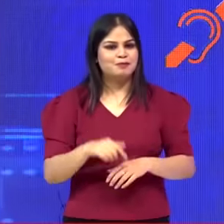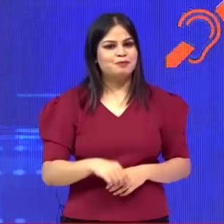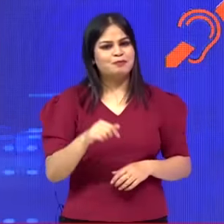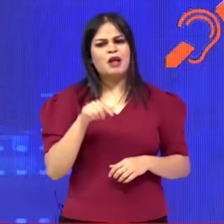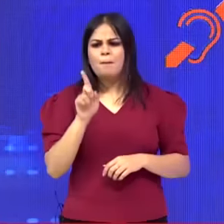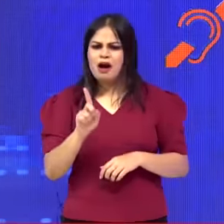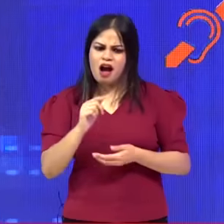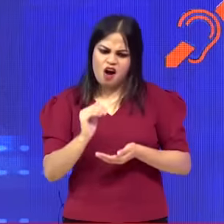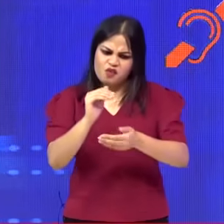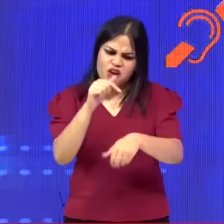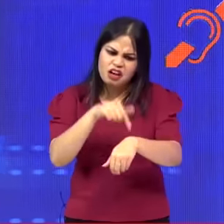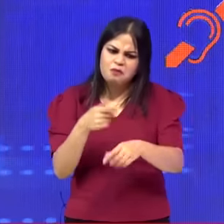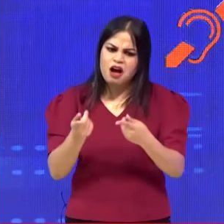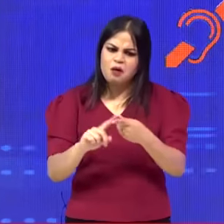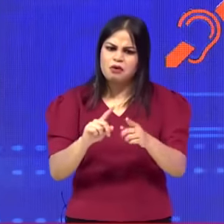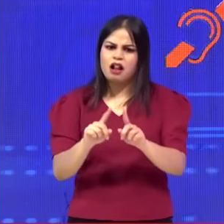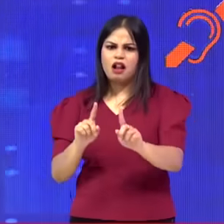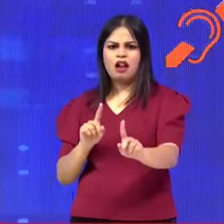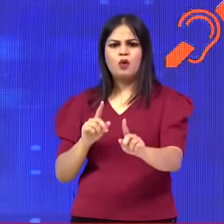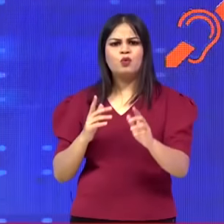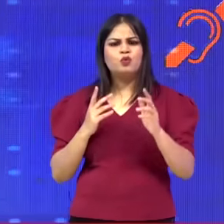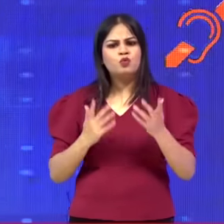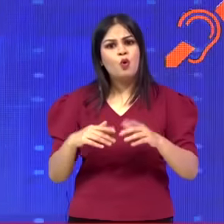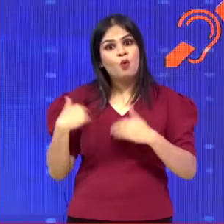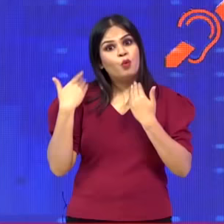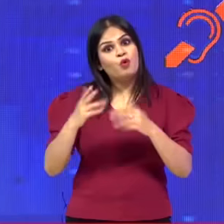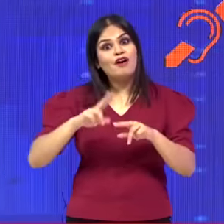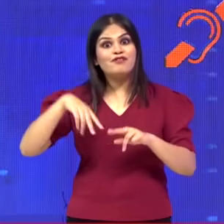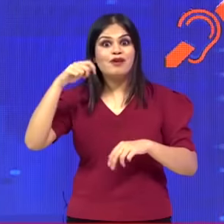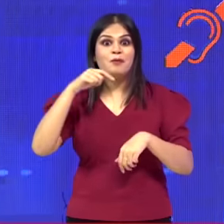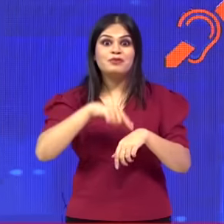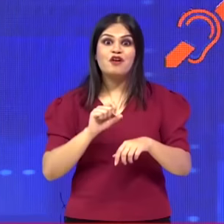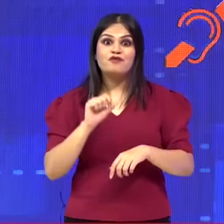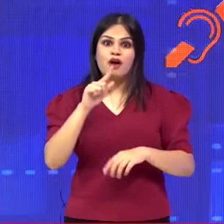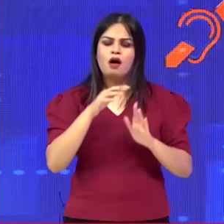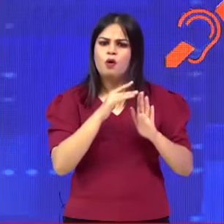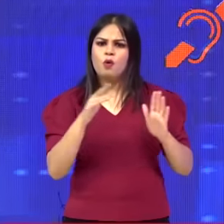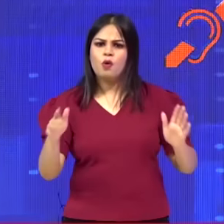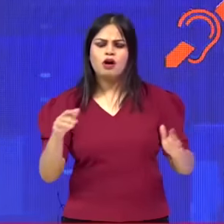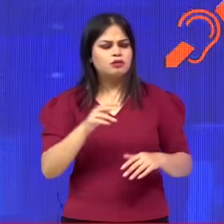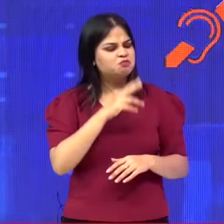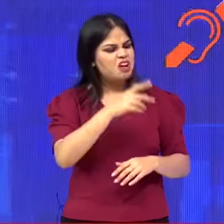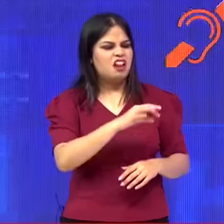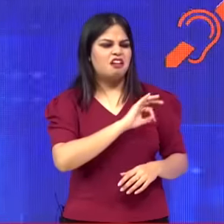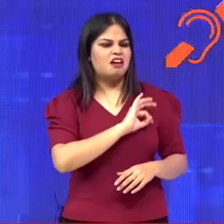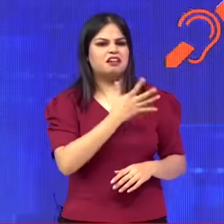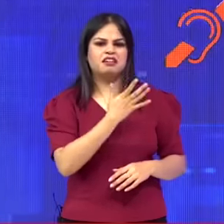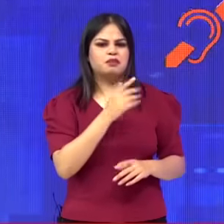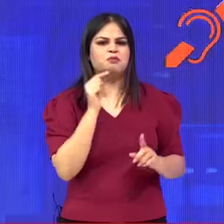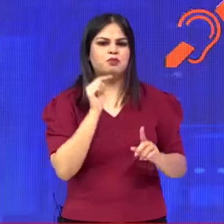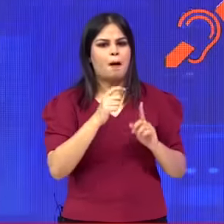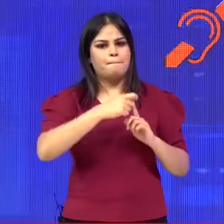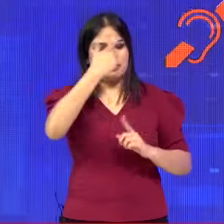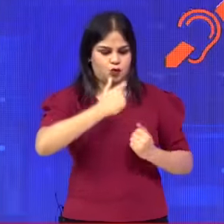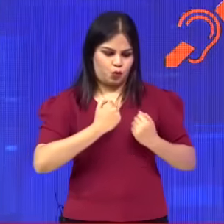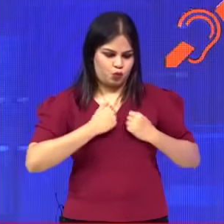to usme aap piche reh jate ho, aur ye pehli film se ye silsila shuru hua. mujhe shauk nahi hai, aur ye mera personal